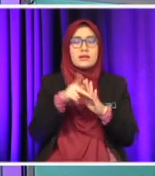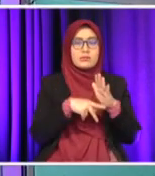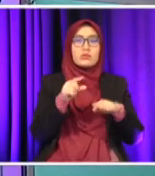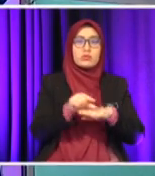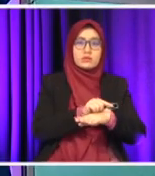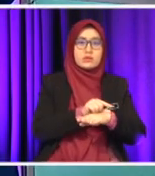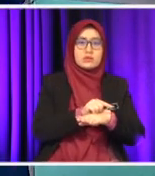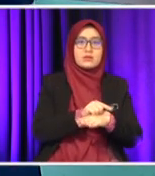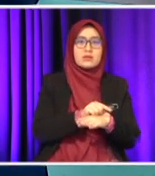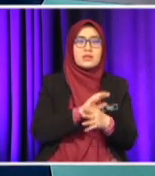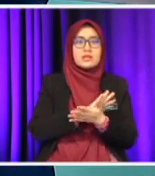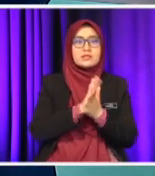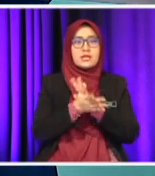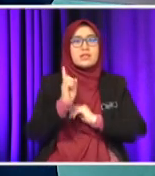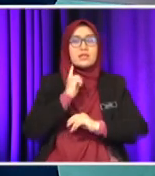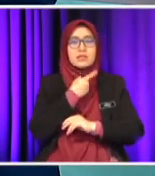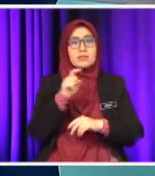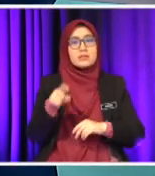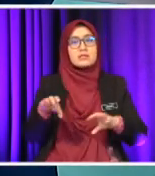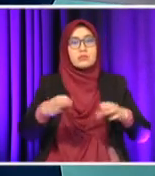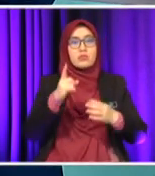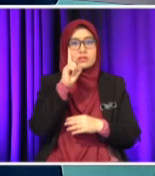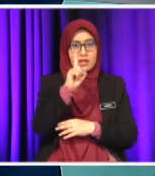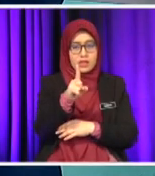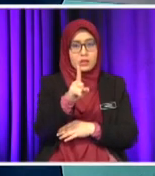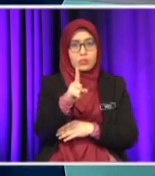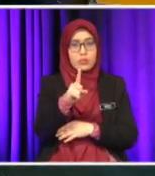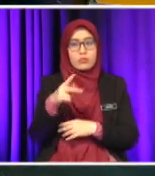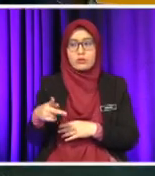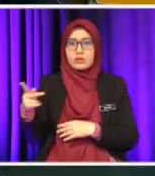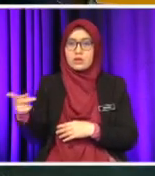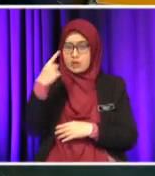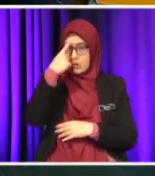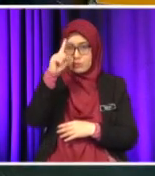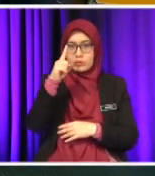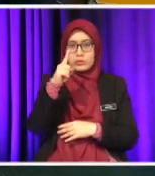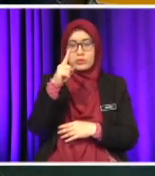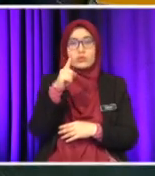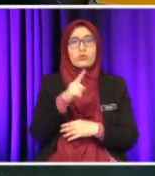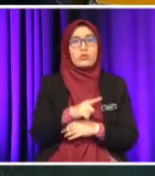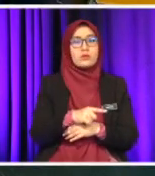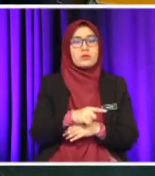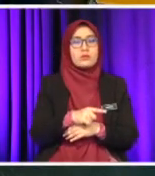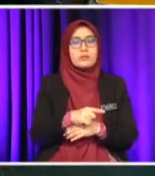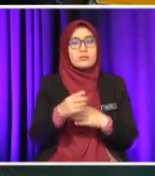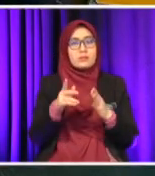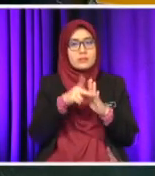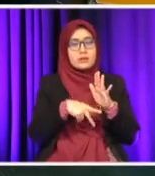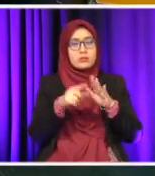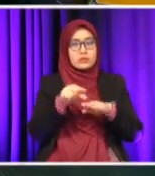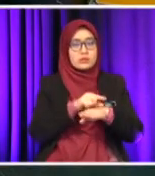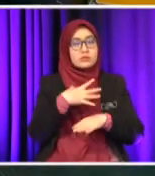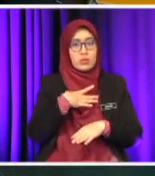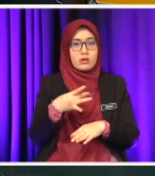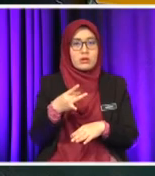kita akan menghasilkan satu produk yang semakin lama semakin baik semakin lama semakin baik jadi itu pelukan gajah Oke sekarang kita